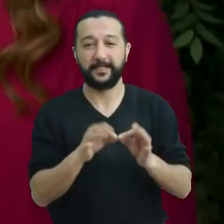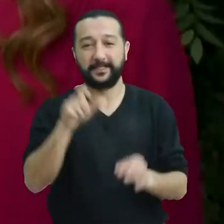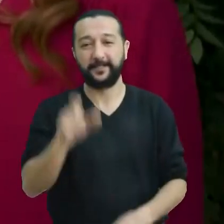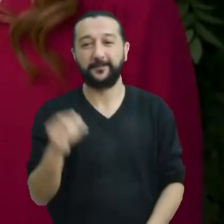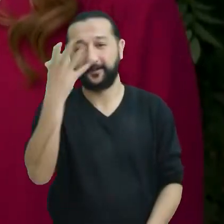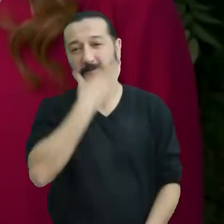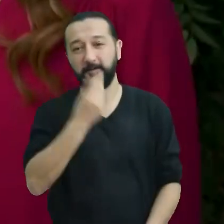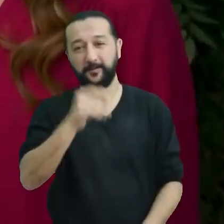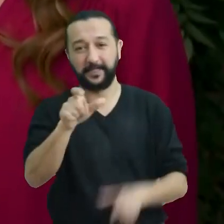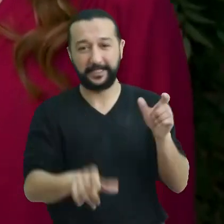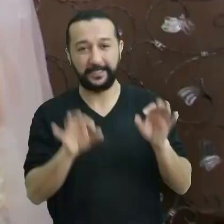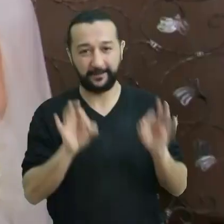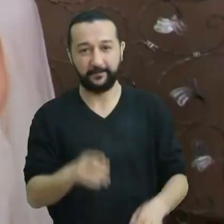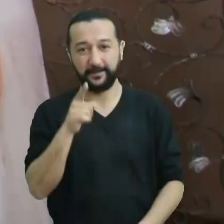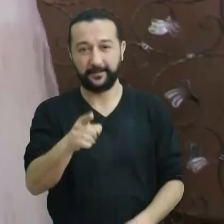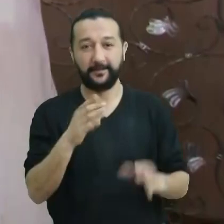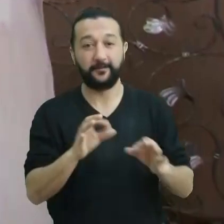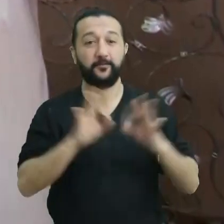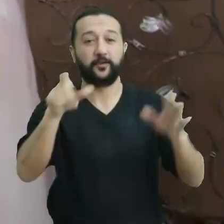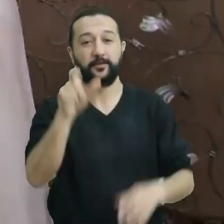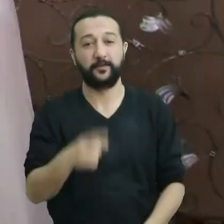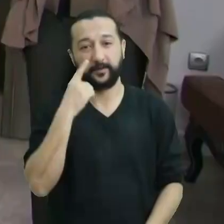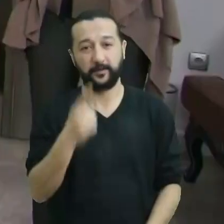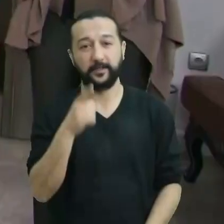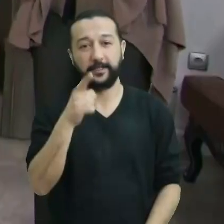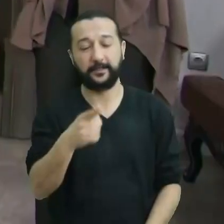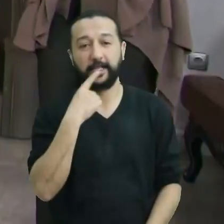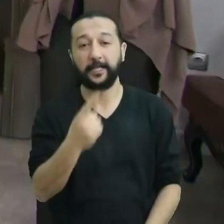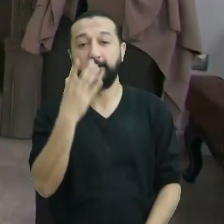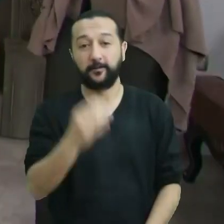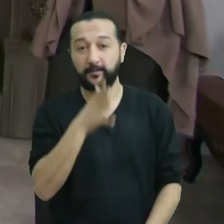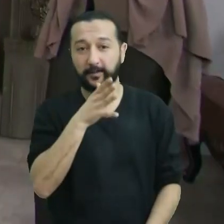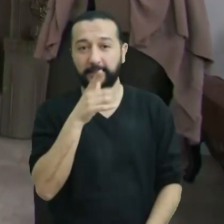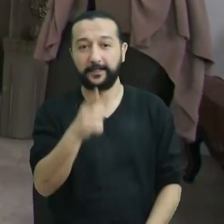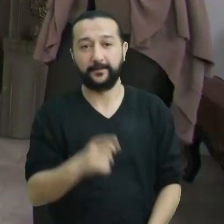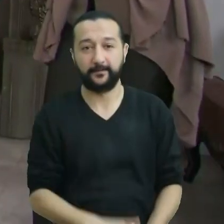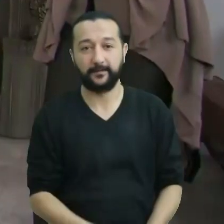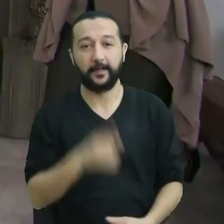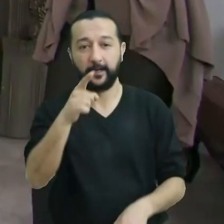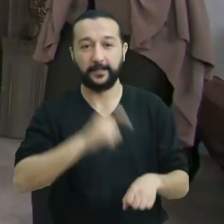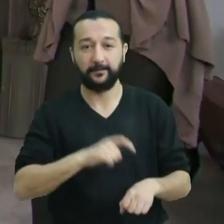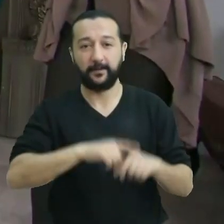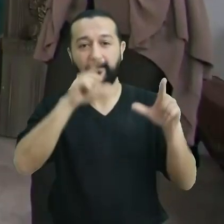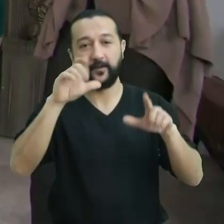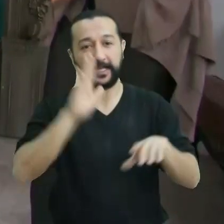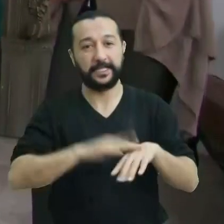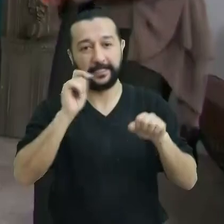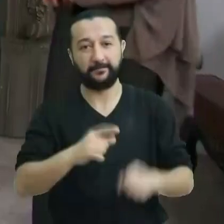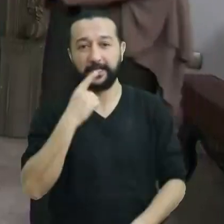Biricik. Çok güzel olmuşlar değil mi? Evet muhteşem görünüyorlar. Ne diyorum biliyor musunuz? Hı. O zaman fotoğraf